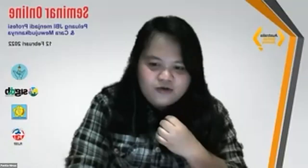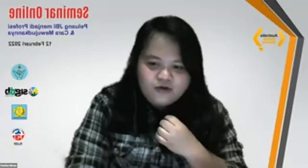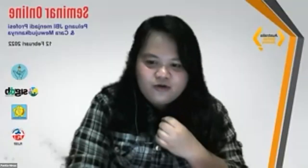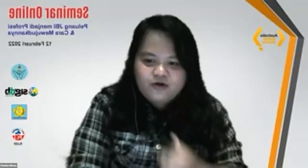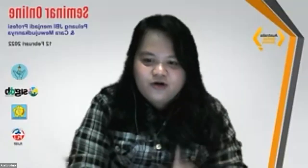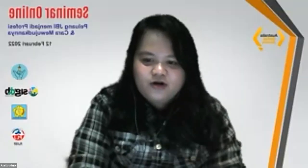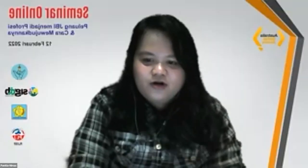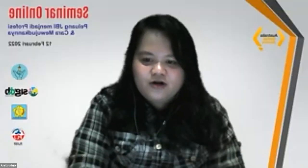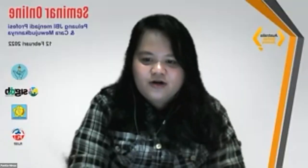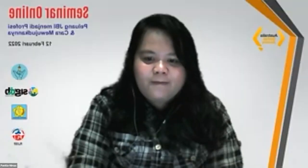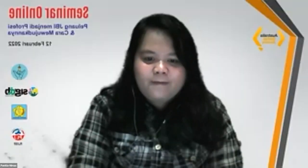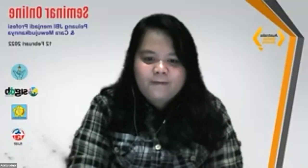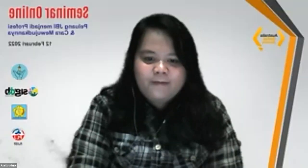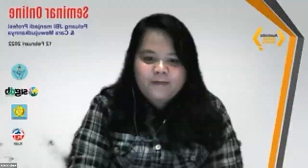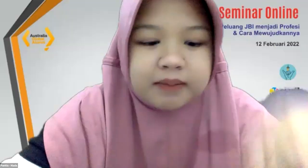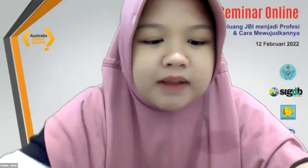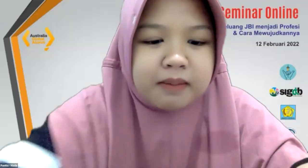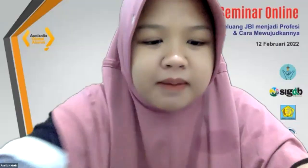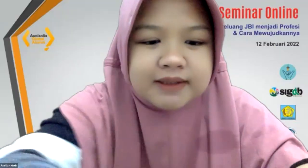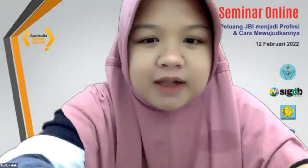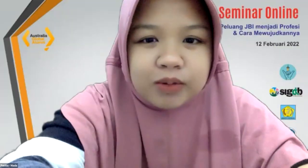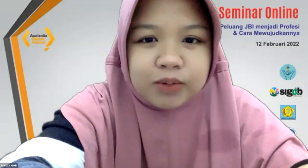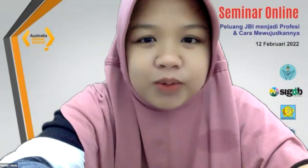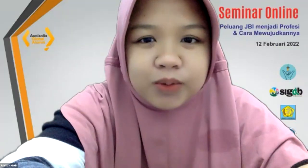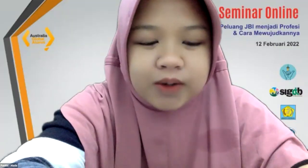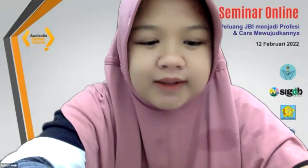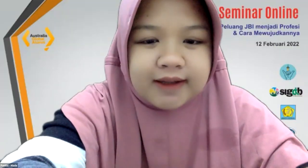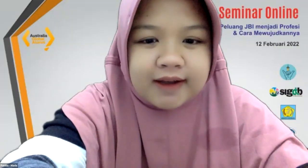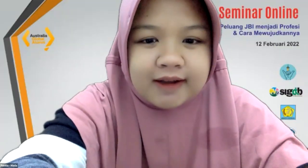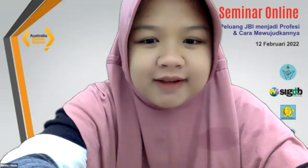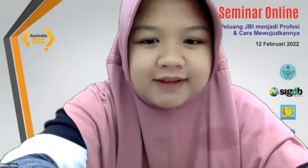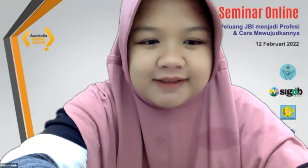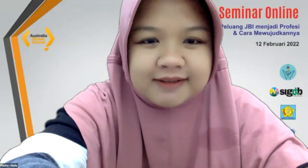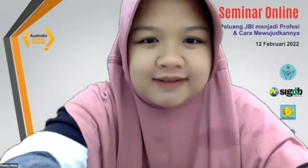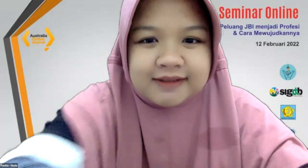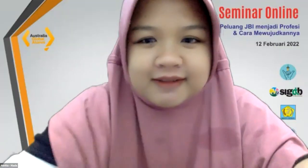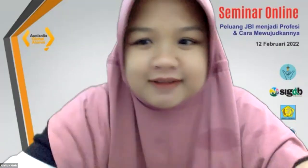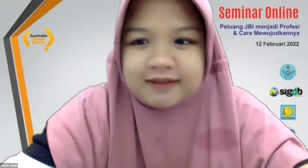2009 fotonya tak disukai pertama 123